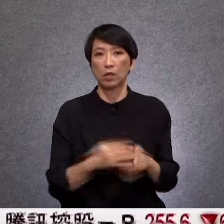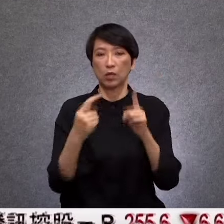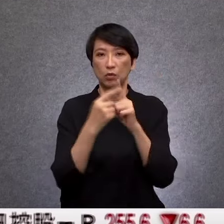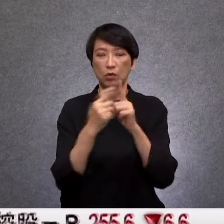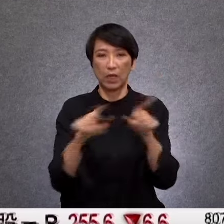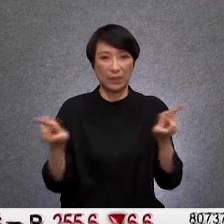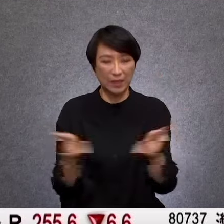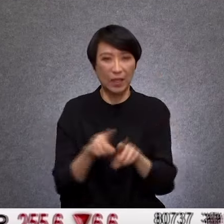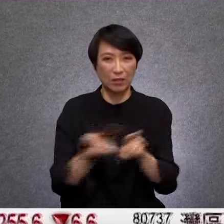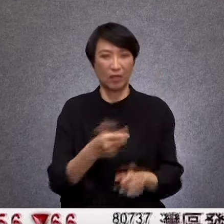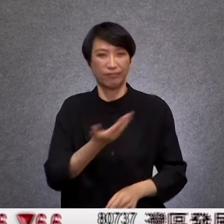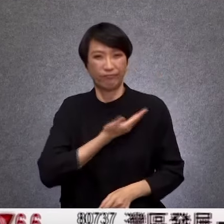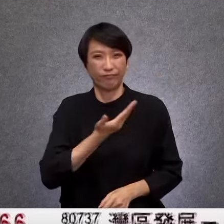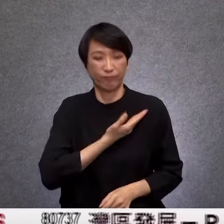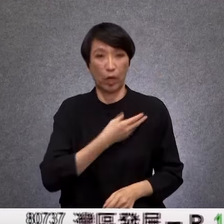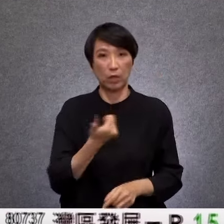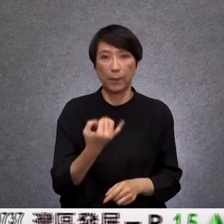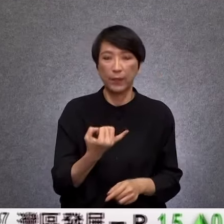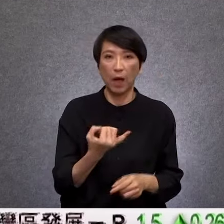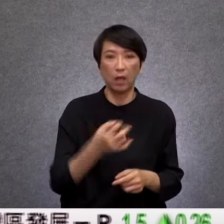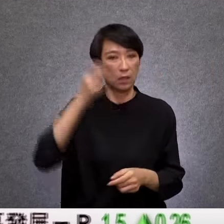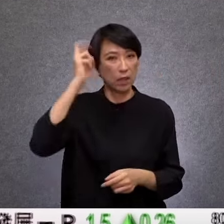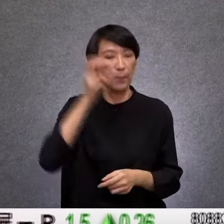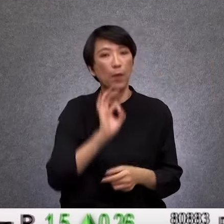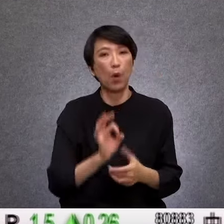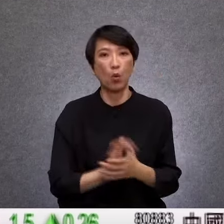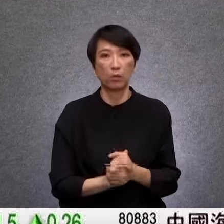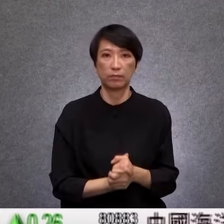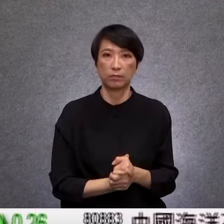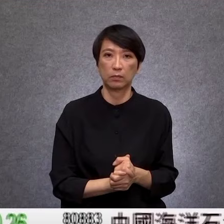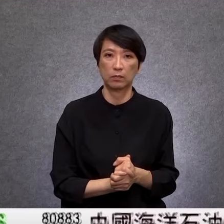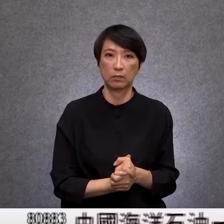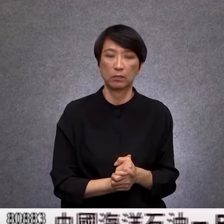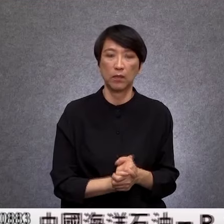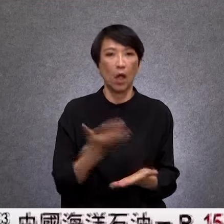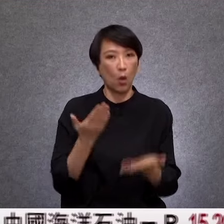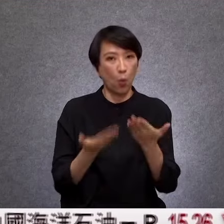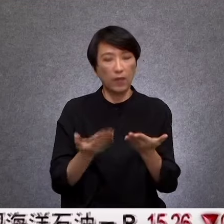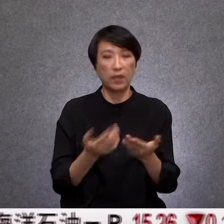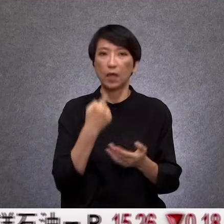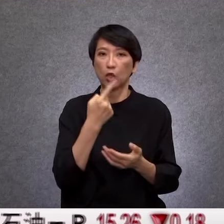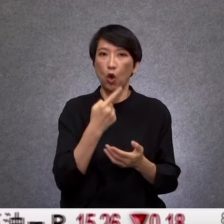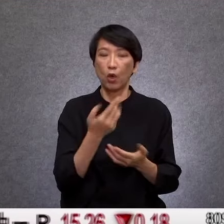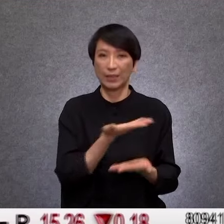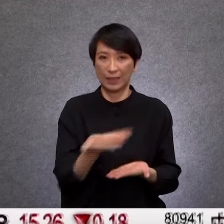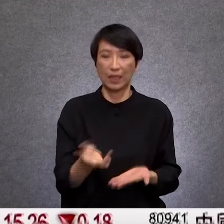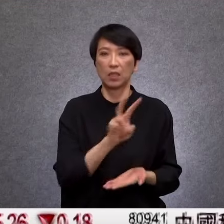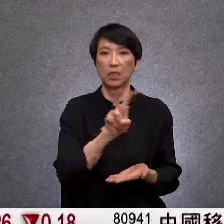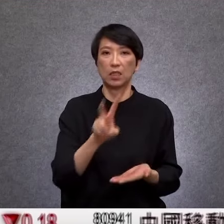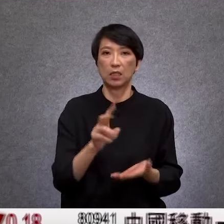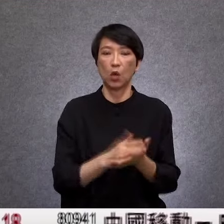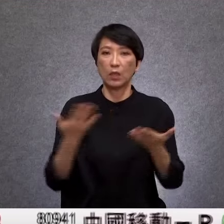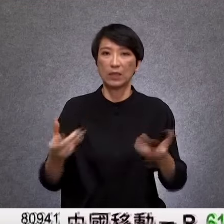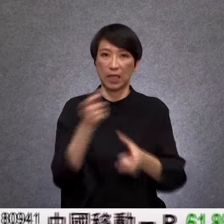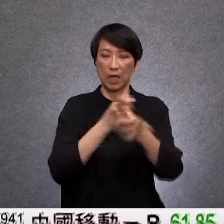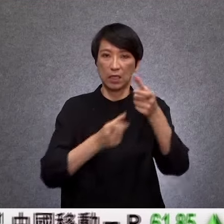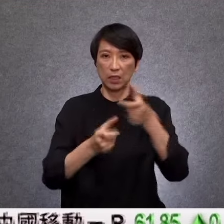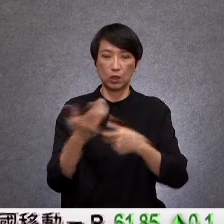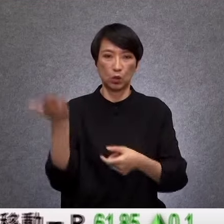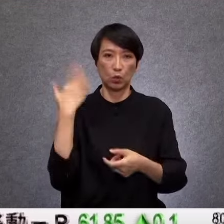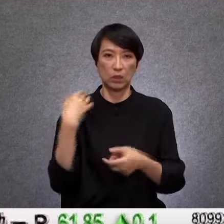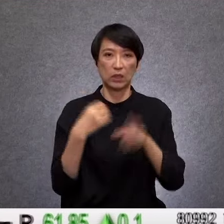誌性表態，話要同市民共度時間，咁其實又得唔得咧？又有冇諗過咧？ 或者咁樣講啦，